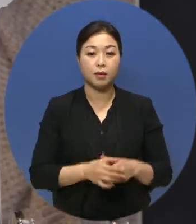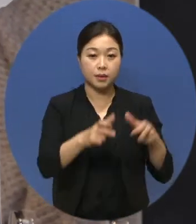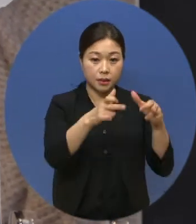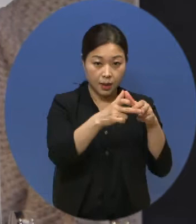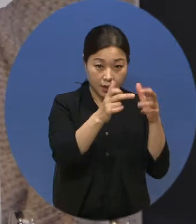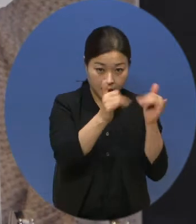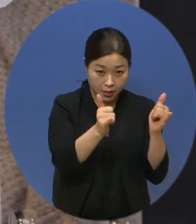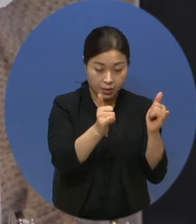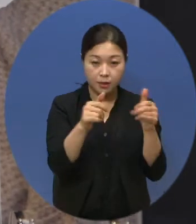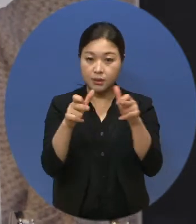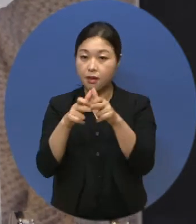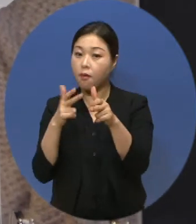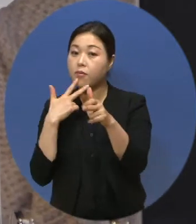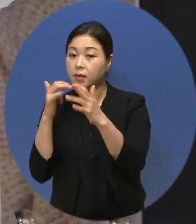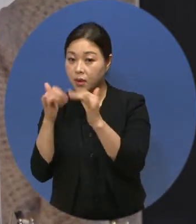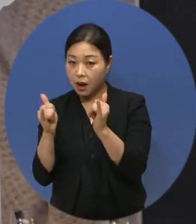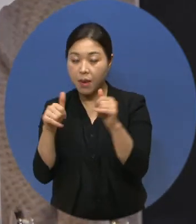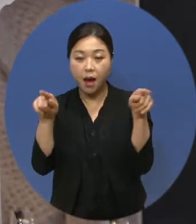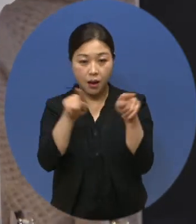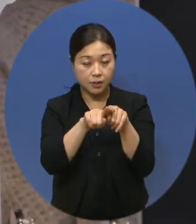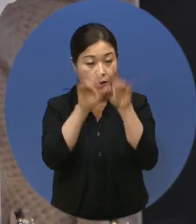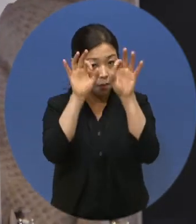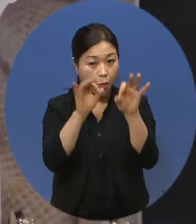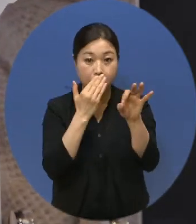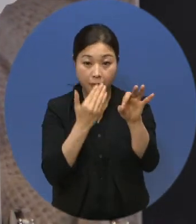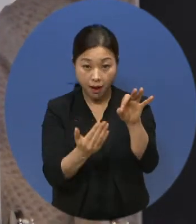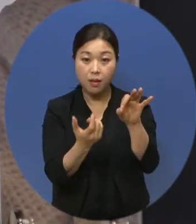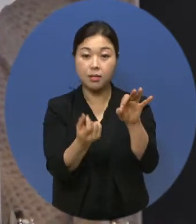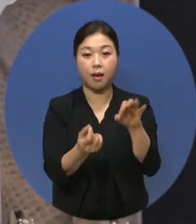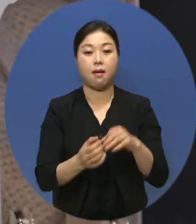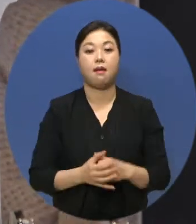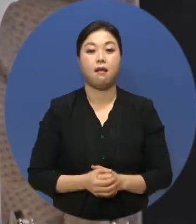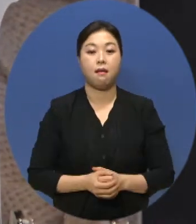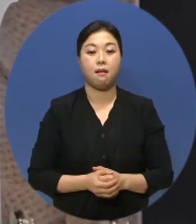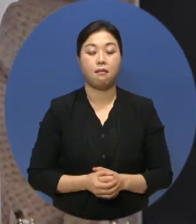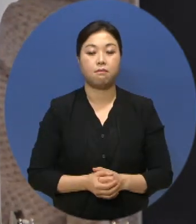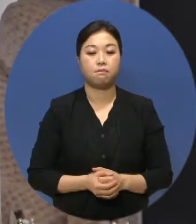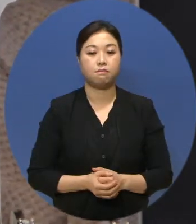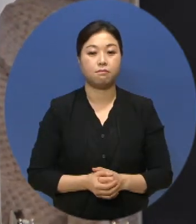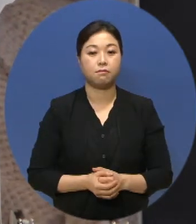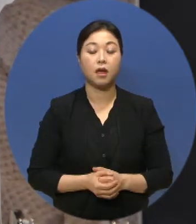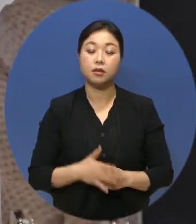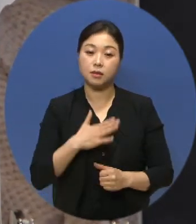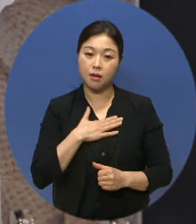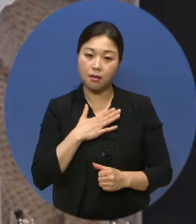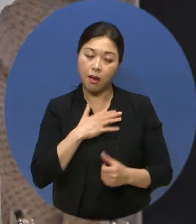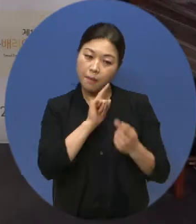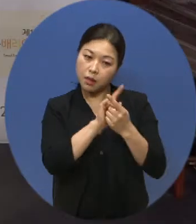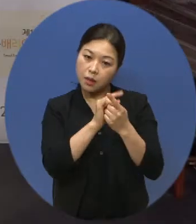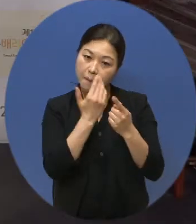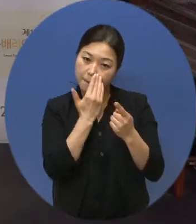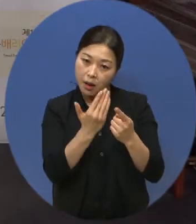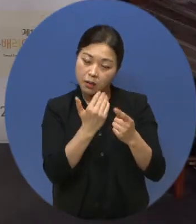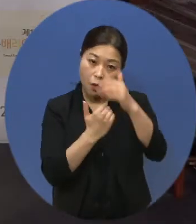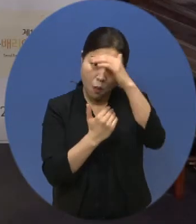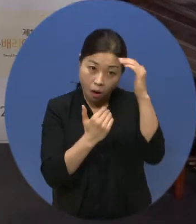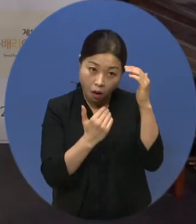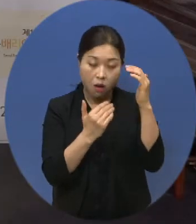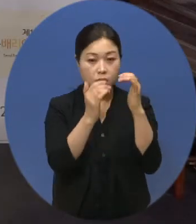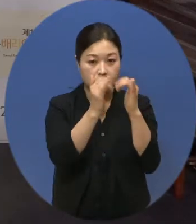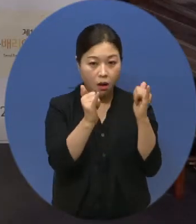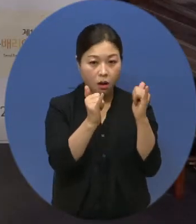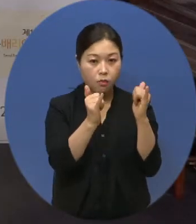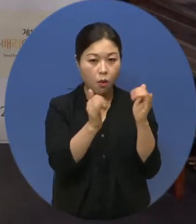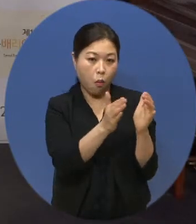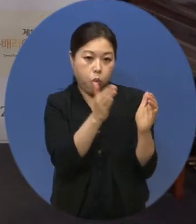장애인이랑 비장애인이 함께 볼 수 있다고 해서 그러면 제가 만나볼 수 있는 관객의 폭이 넓어질 수